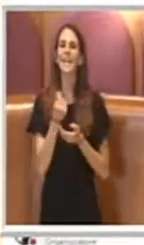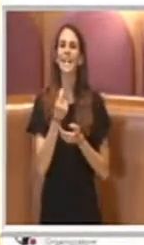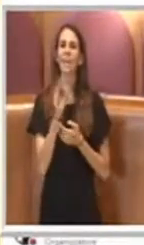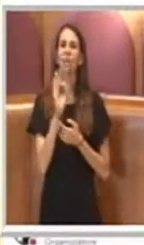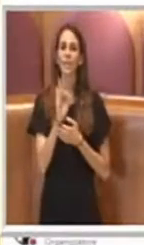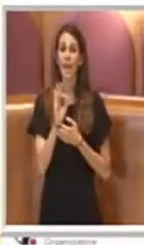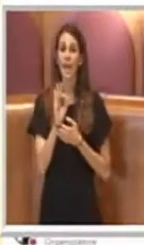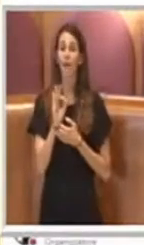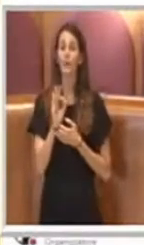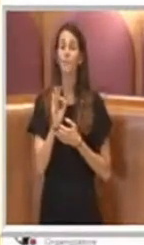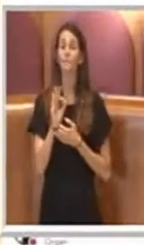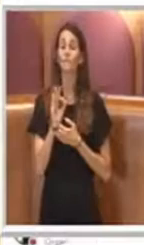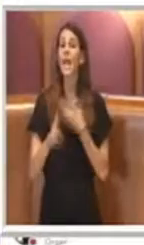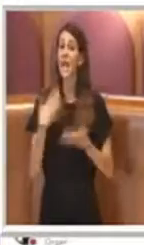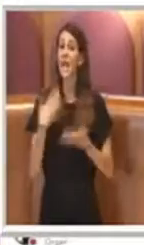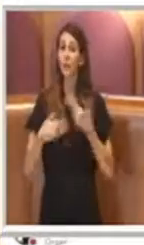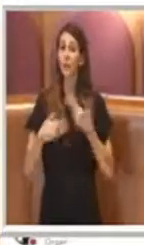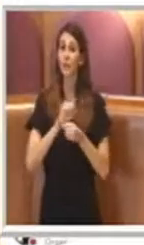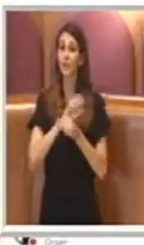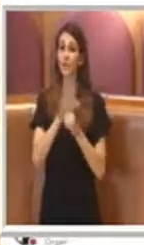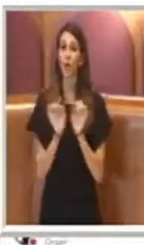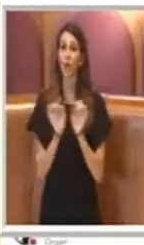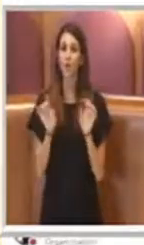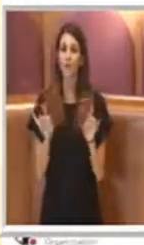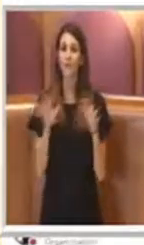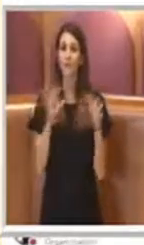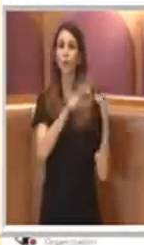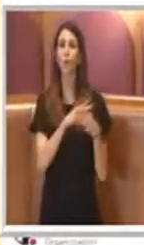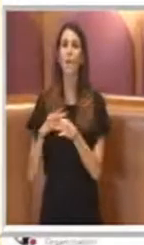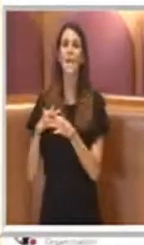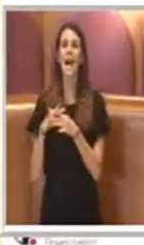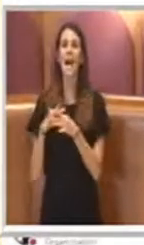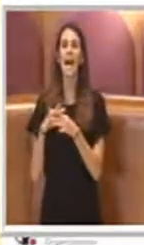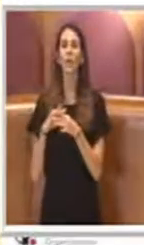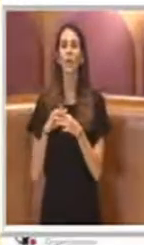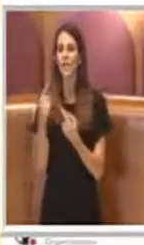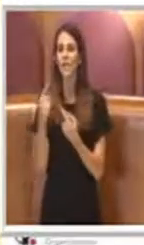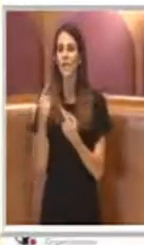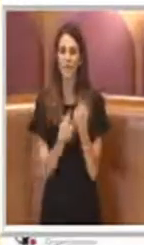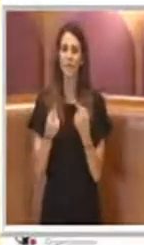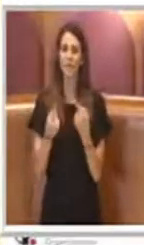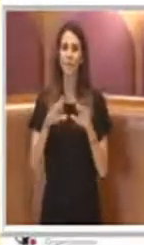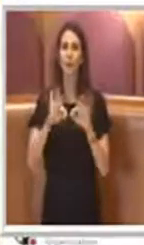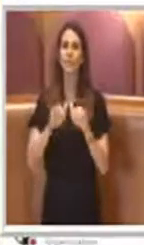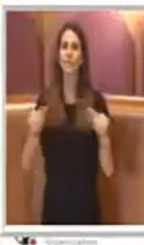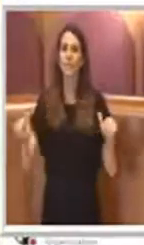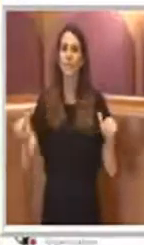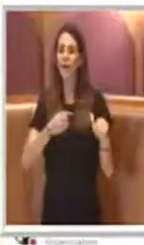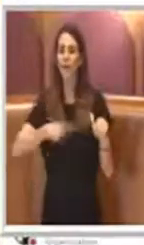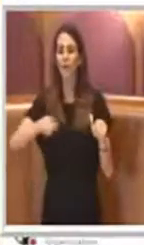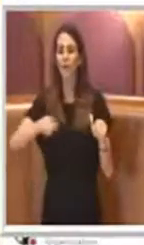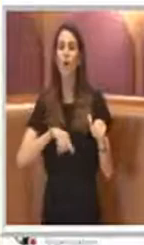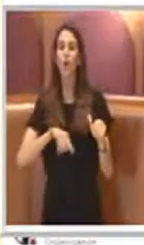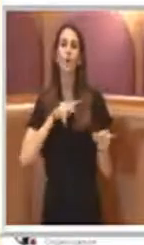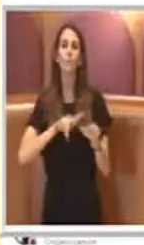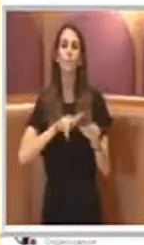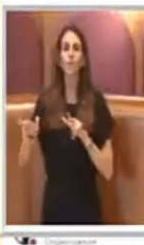l'emergenza Covid per il discorso delle spiagge si è ritenuto di dover fare da parte del municipio con